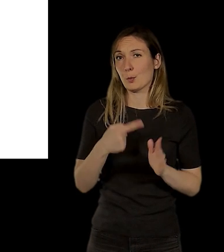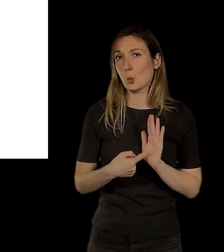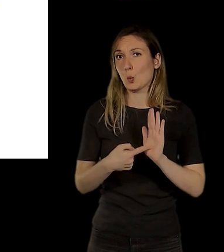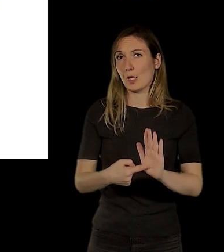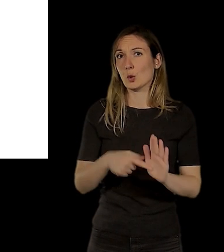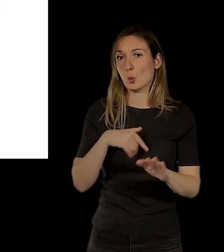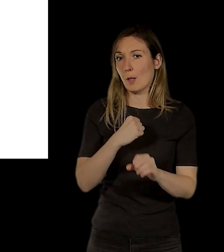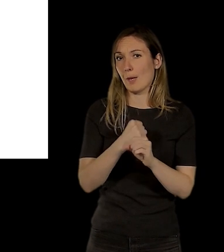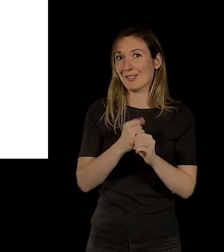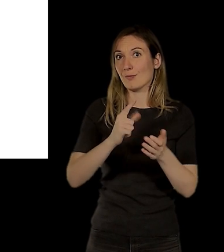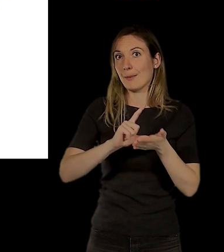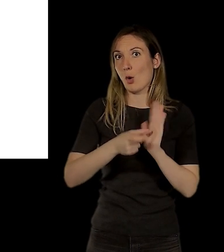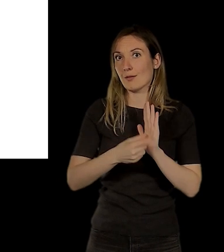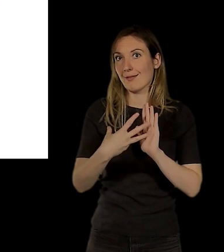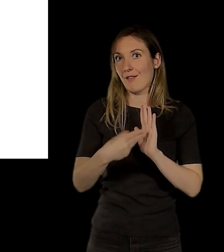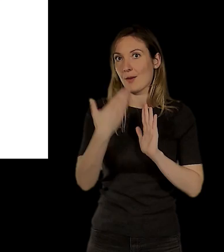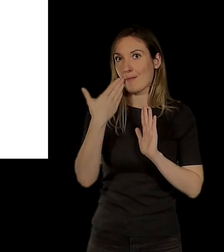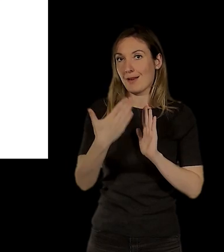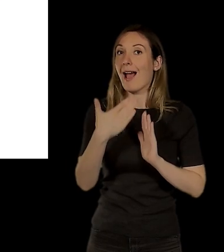moc děkuji za pozornost.